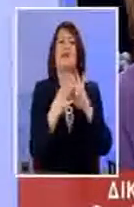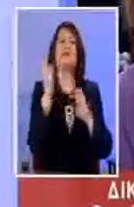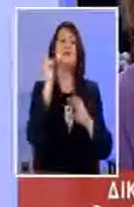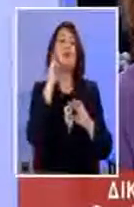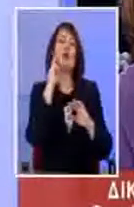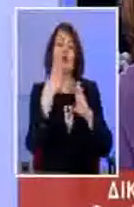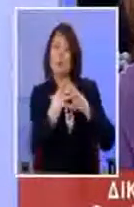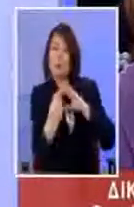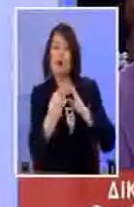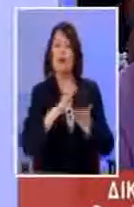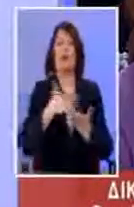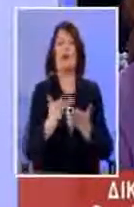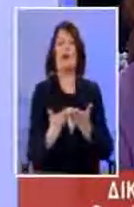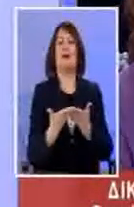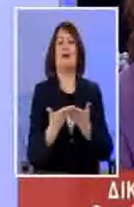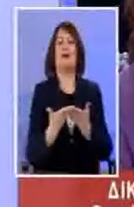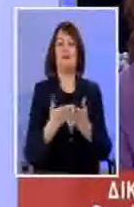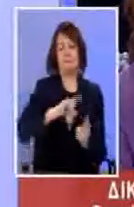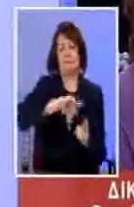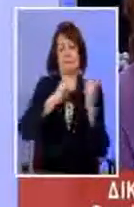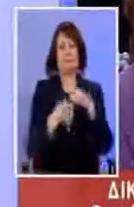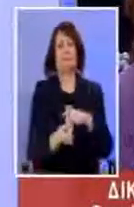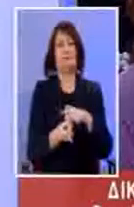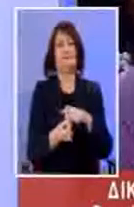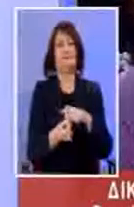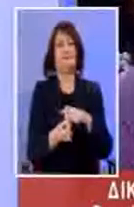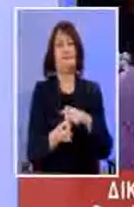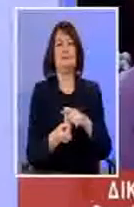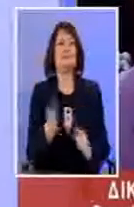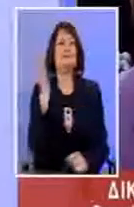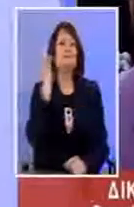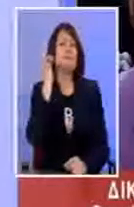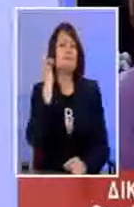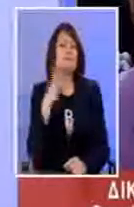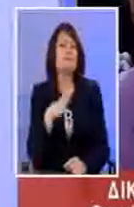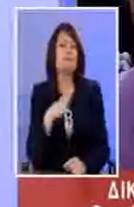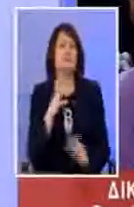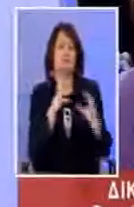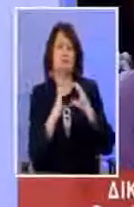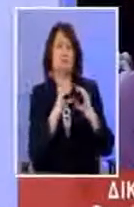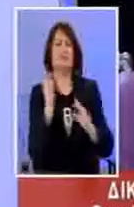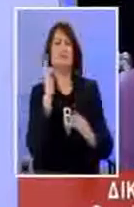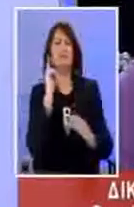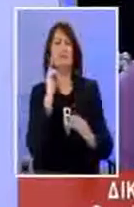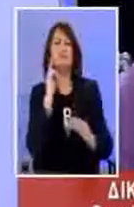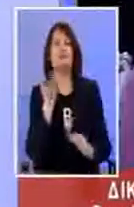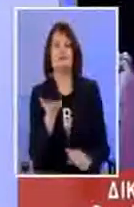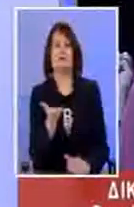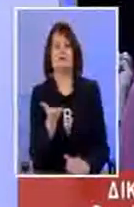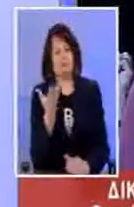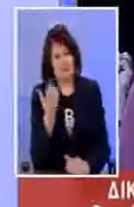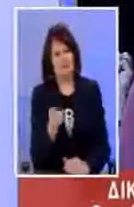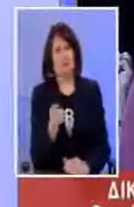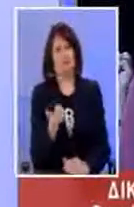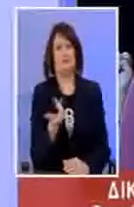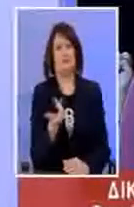νοηματική γλώσσα. Και αντίστροφα, δεν σημαίνει ότι ένας ακούων όταν θέλει να επικοινωνήσει με έναν κοφό ότι εκεί πέρα δεν υπάρχει